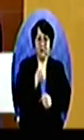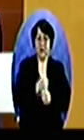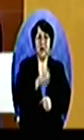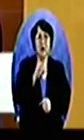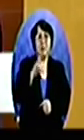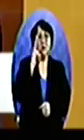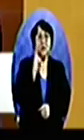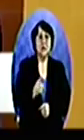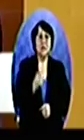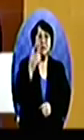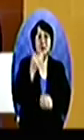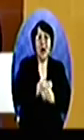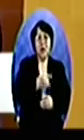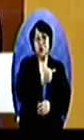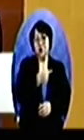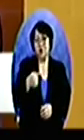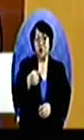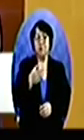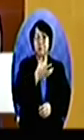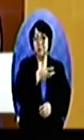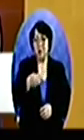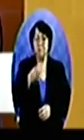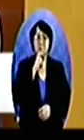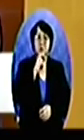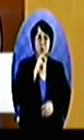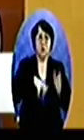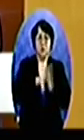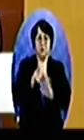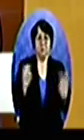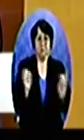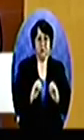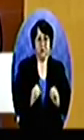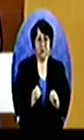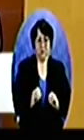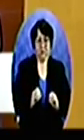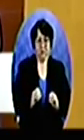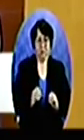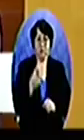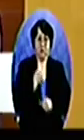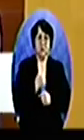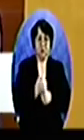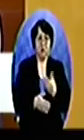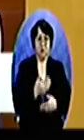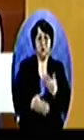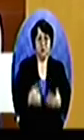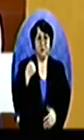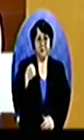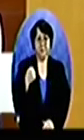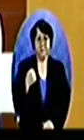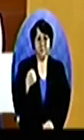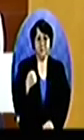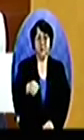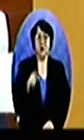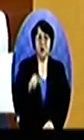нэгэн сөрөг нөлөөлөл үүсгүйгээр бид үйл ажиллагаагаа явуулнаа. Эннээс